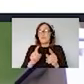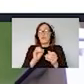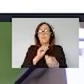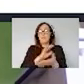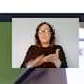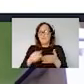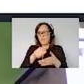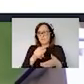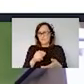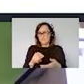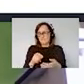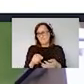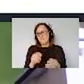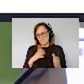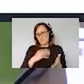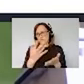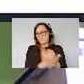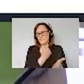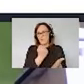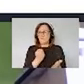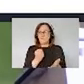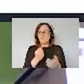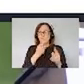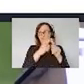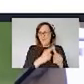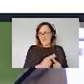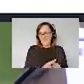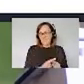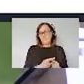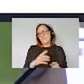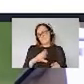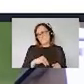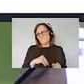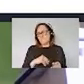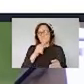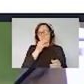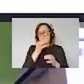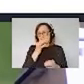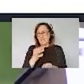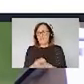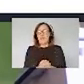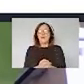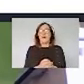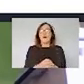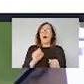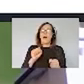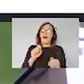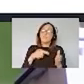które ja posiadam, można wziąć oczywiście z ankiety, dwie ankiety tego typu, z tego typu pytaniami, natomiast w przypadku,